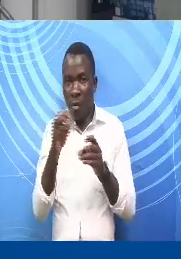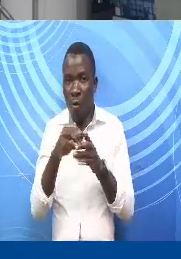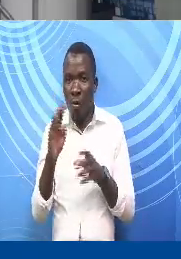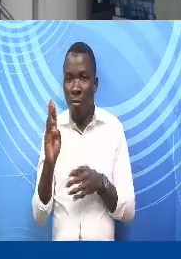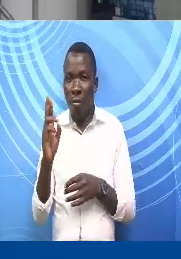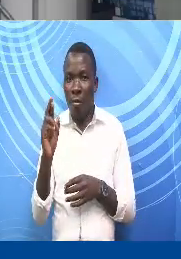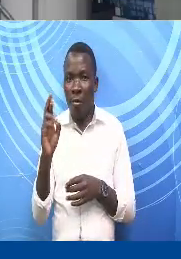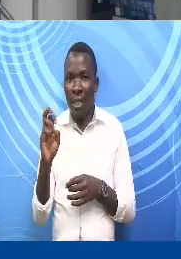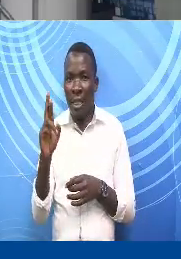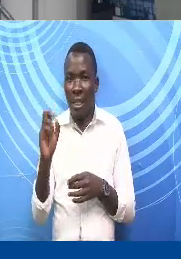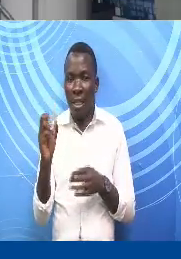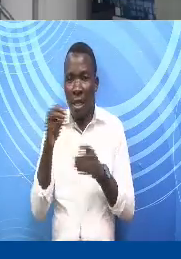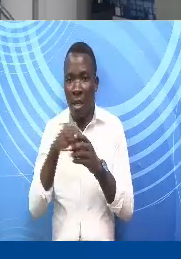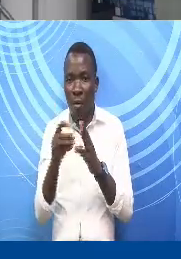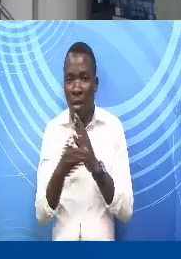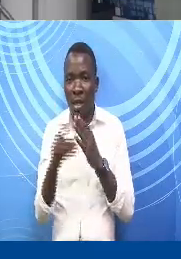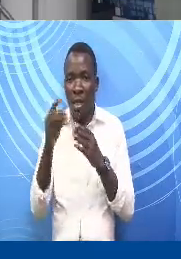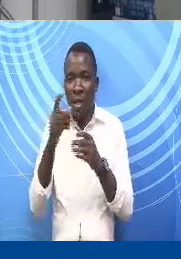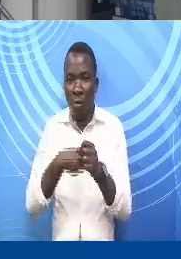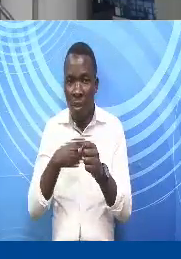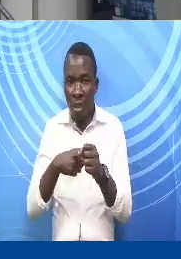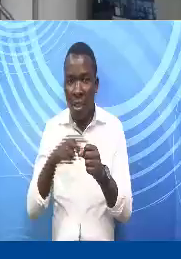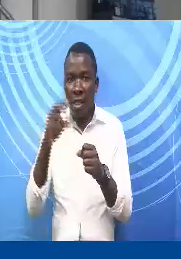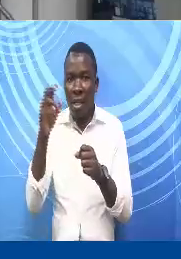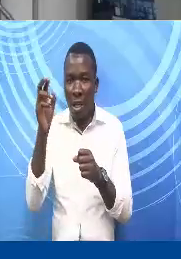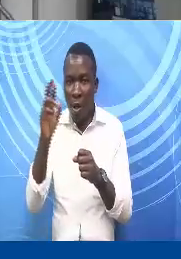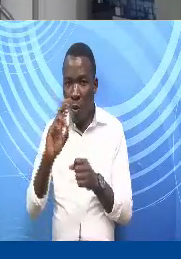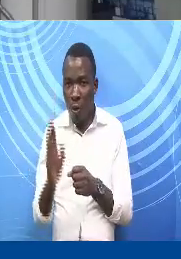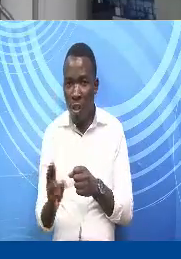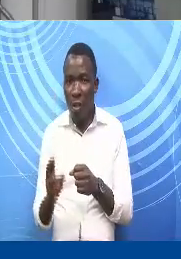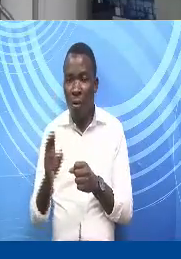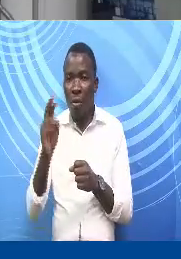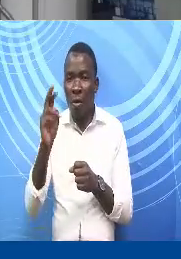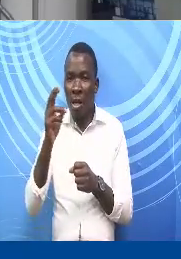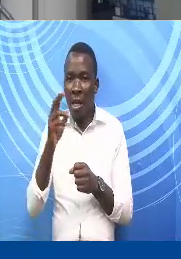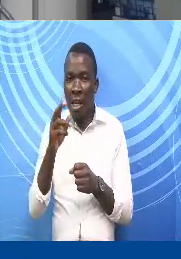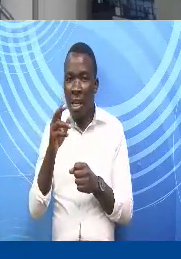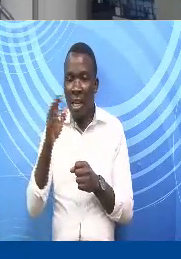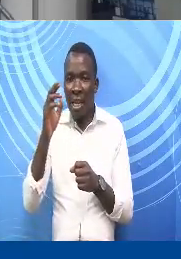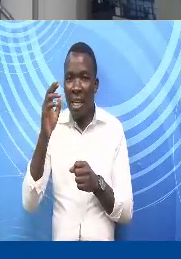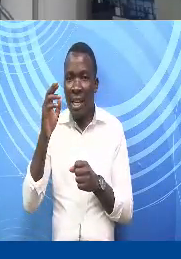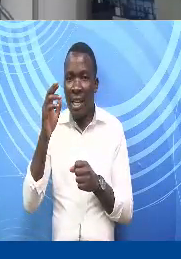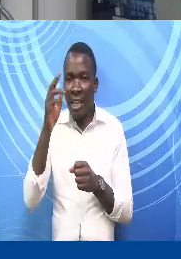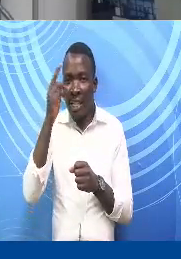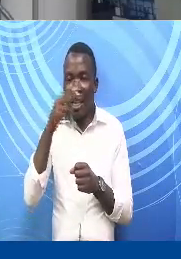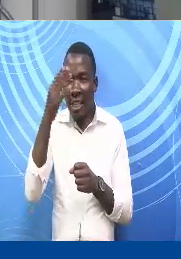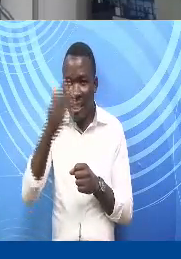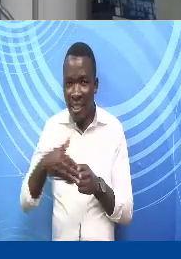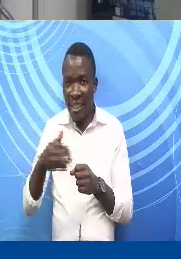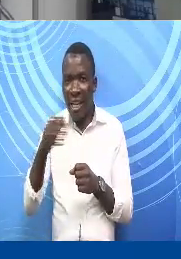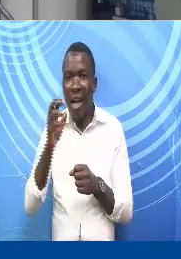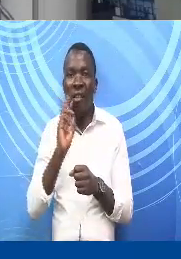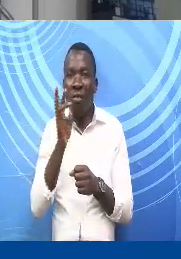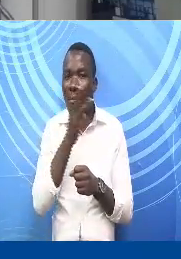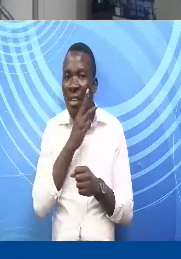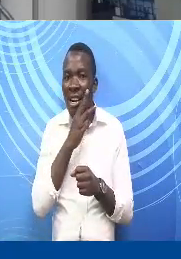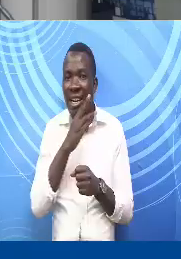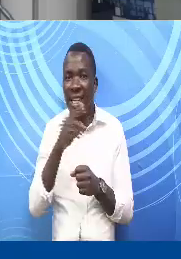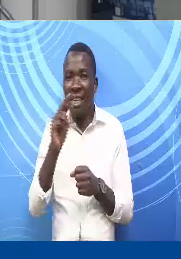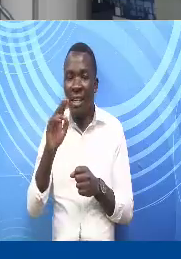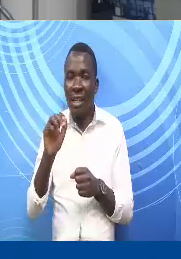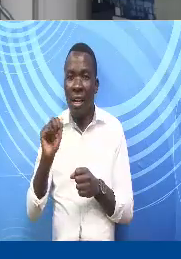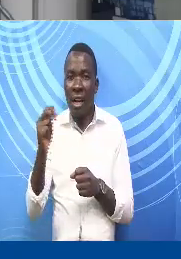ka Musanze harimo Rurindo harimo Nyanza Gatsibo Kirehe Rwamagana Nyabihu Nyamasheke ndetse na